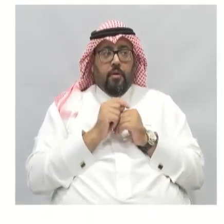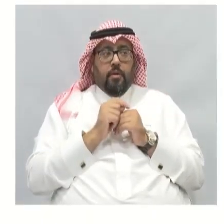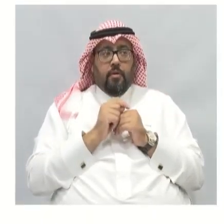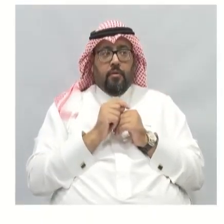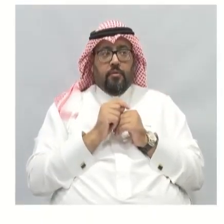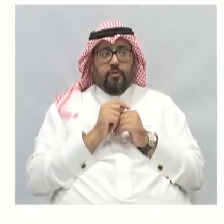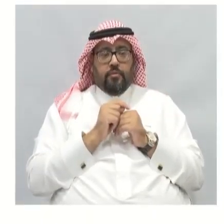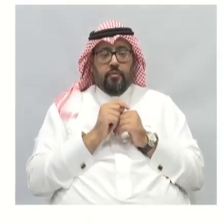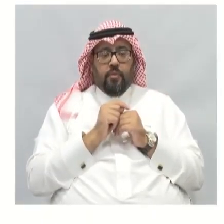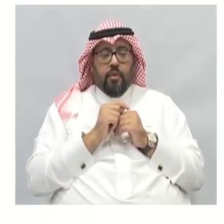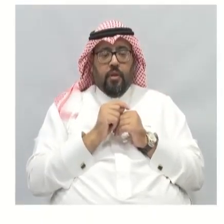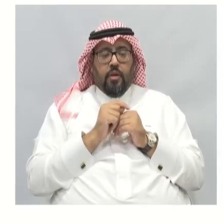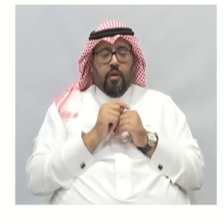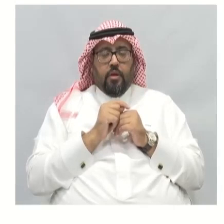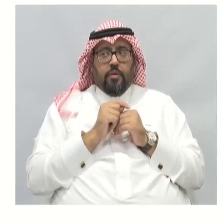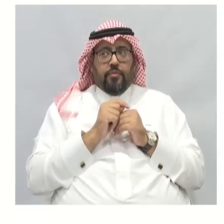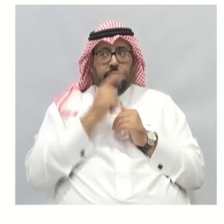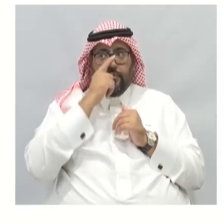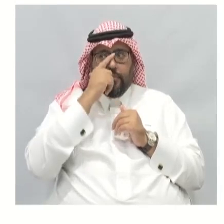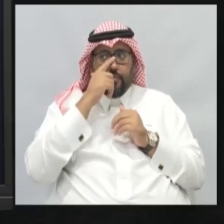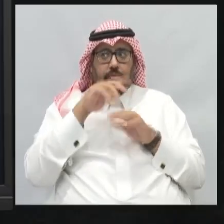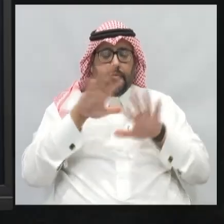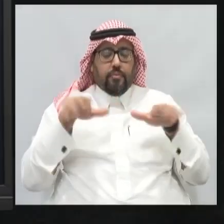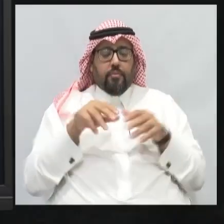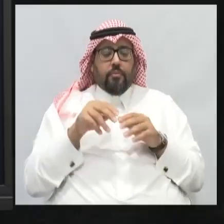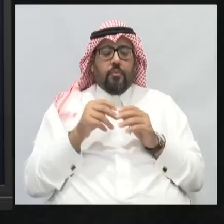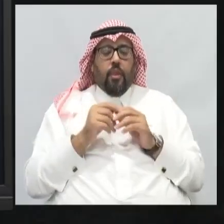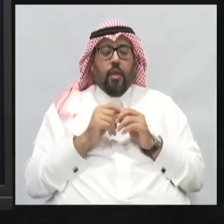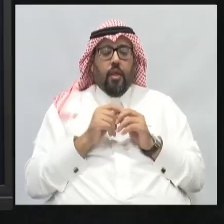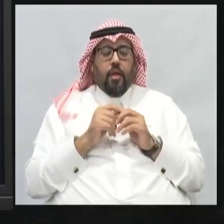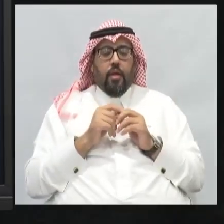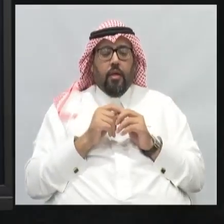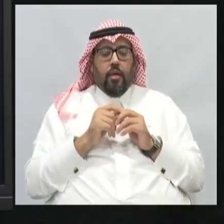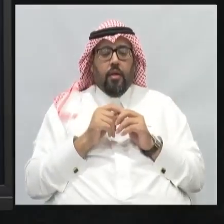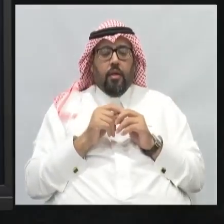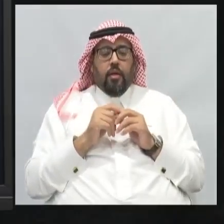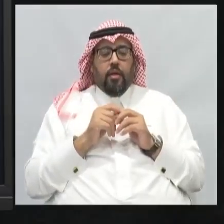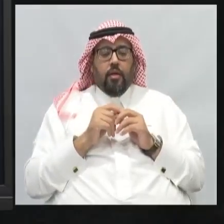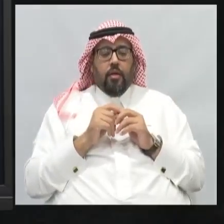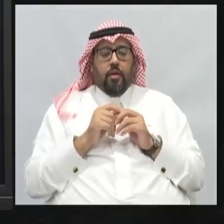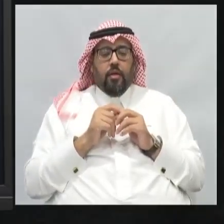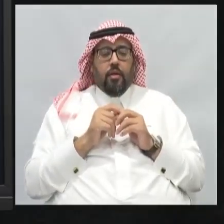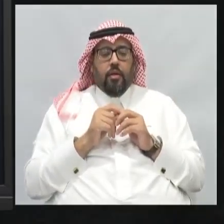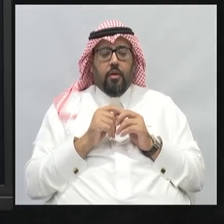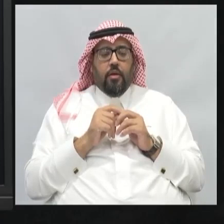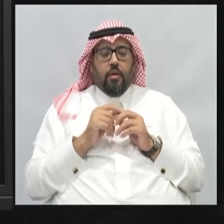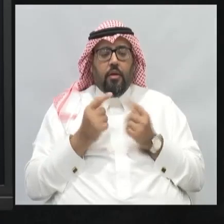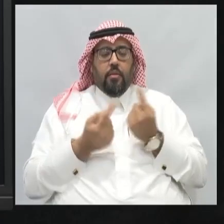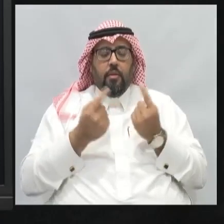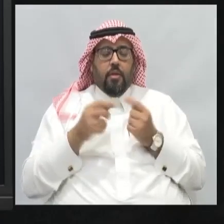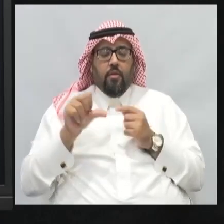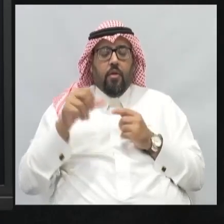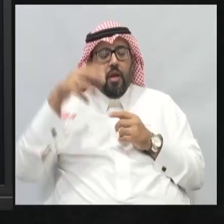احسنتم من حيث الموارد او القدرات الزراعيه بشقيها النباتي